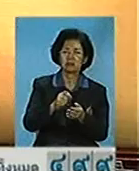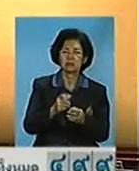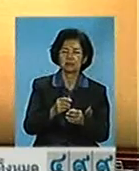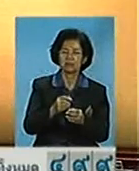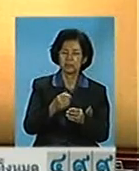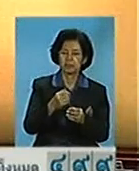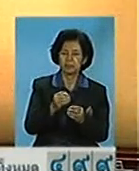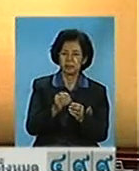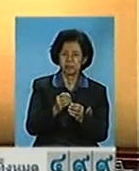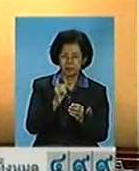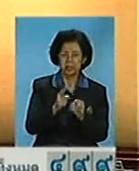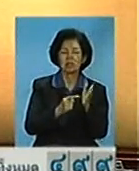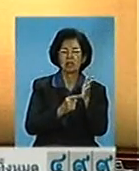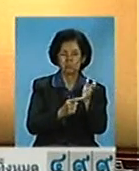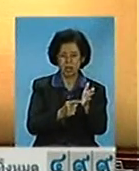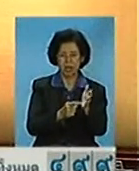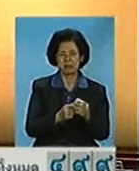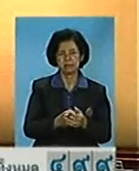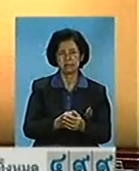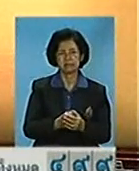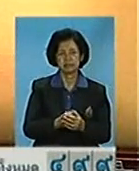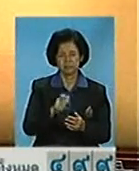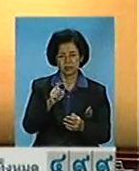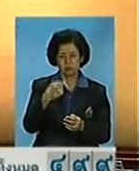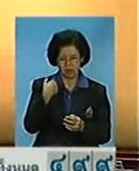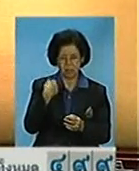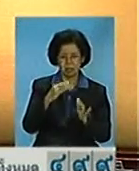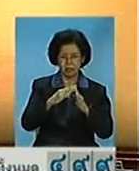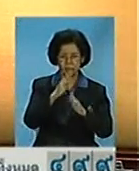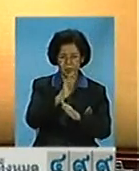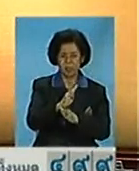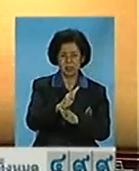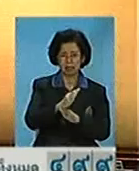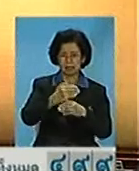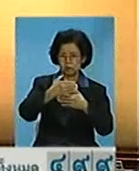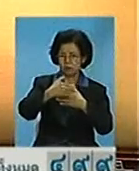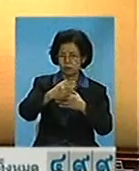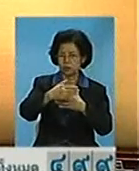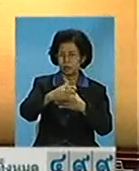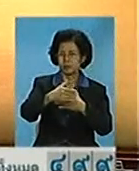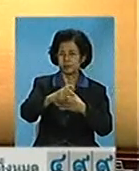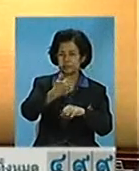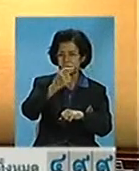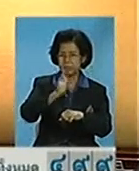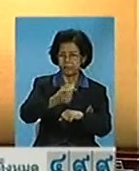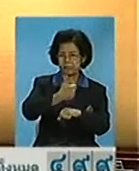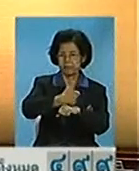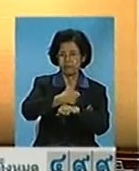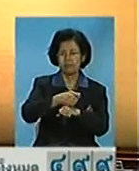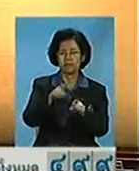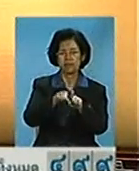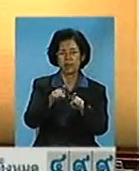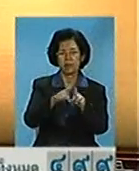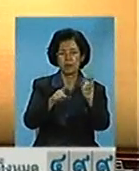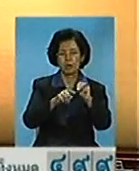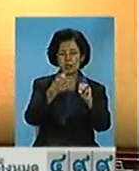อย่างนะครับแค่นั้นแต่ว่าจังต้องให้เอกชนเขานำหน้าอยู่เช่นเดียวกับในมาตรา10ที่จะพูดกันต่อไป